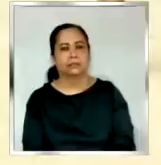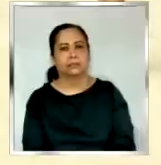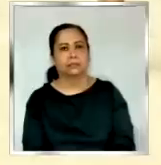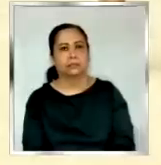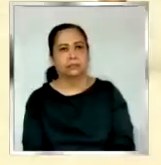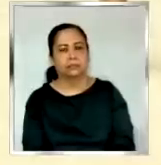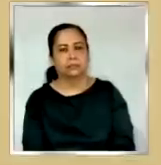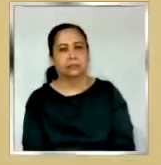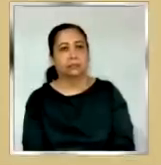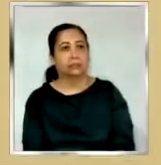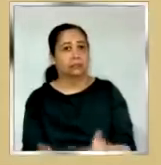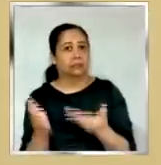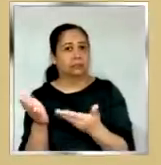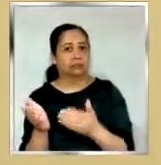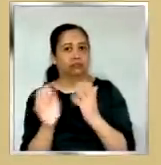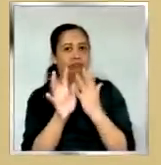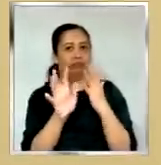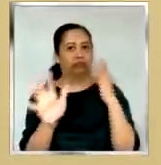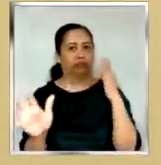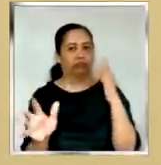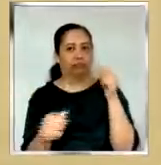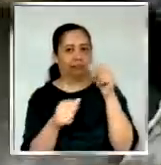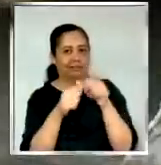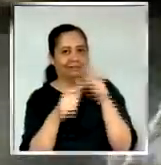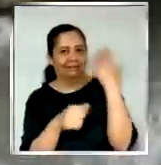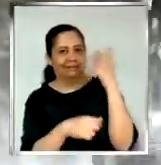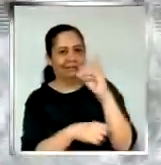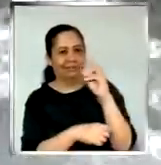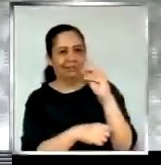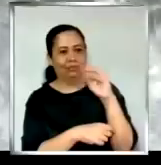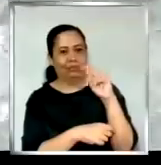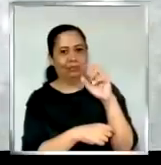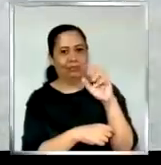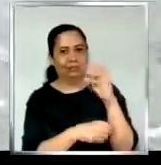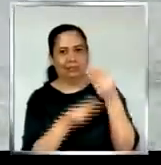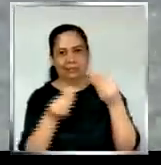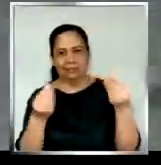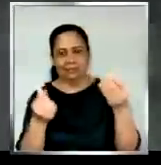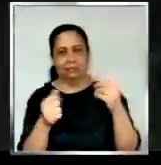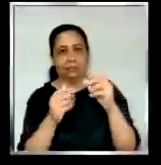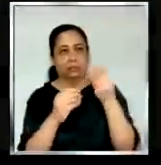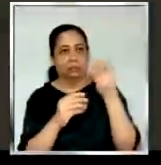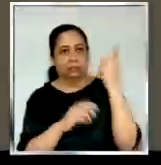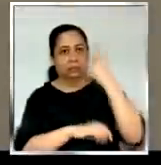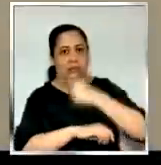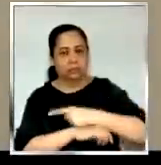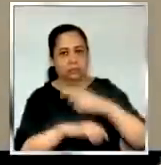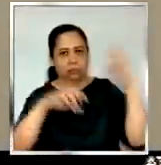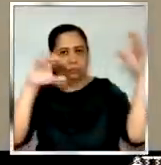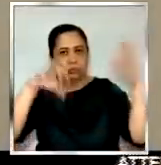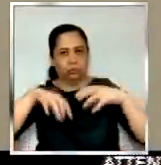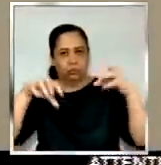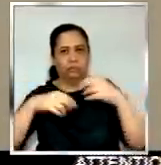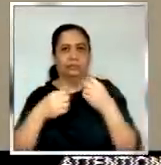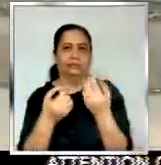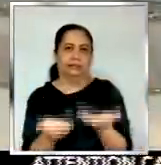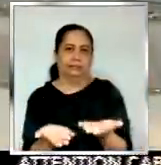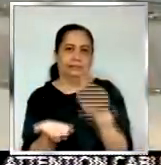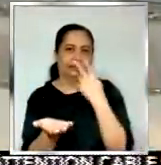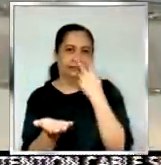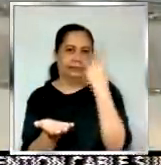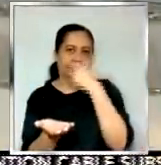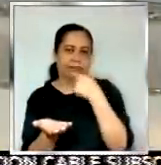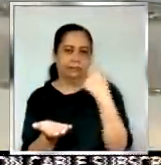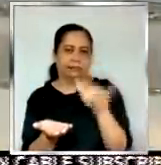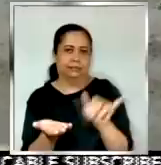Ito ang pinilahang Manila Bay dolomite sands sa Maynila. Pero matapos ang ilang araw na pag-ulan, heto na ang itsura ngayon.